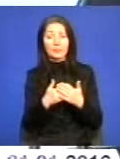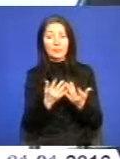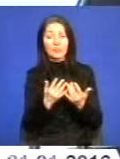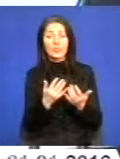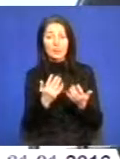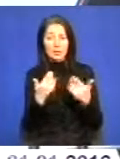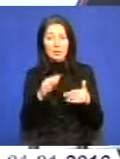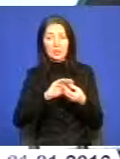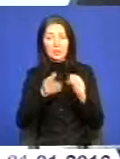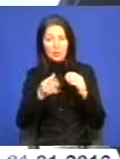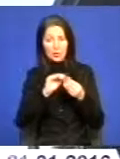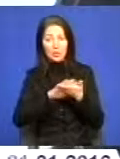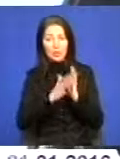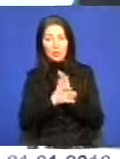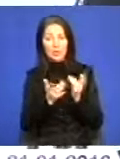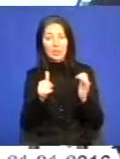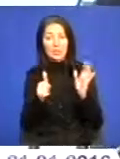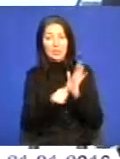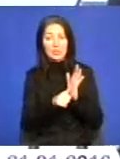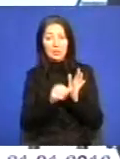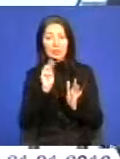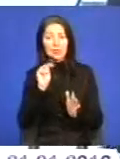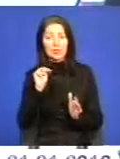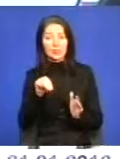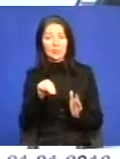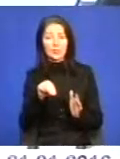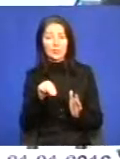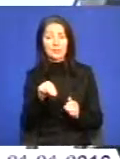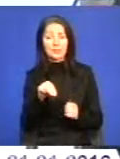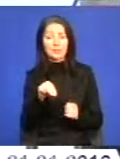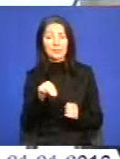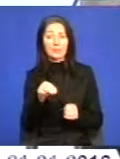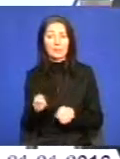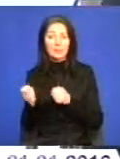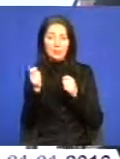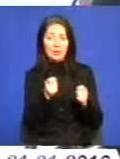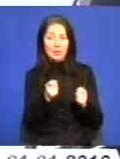вже заключені договори, ще 6 штук доставити.